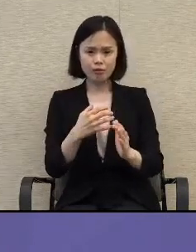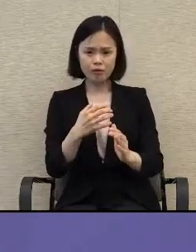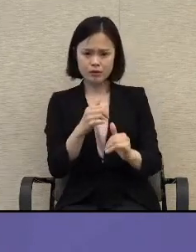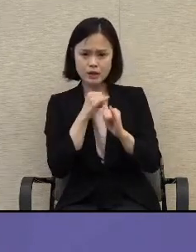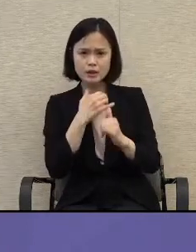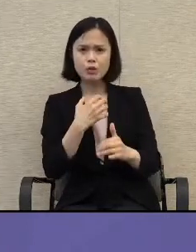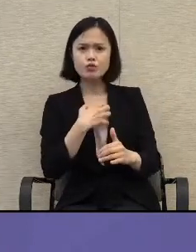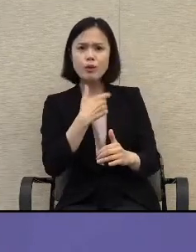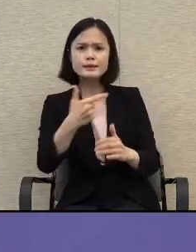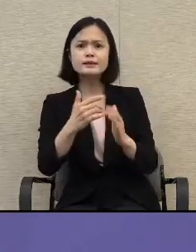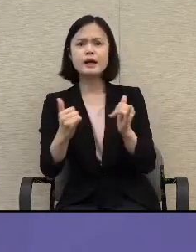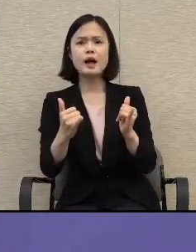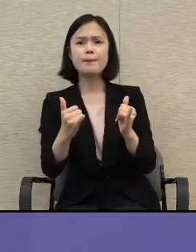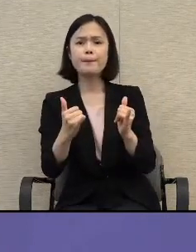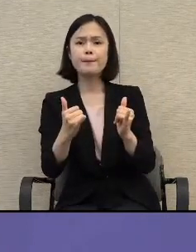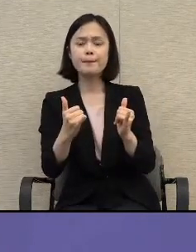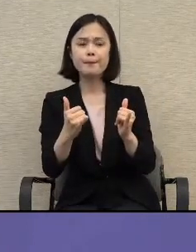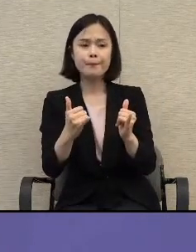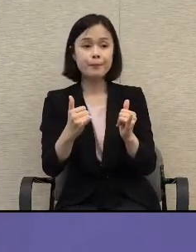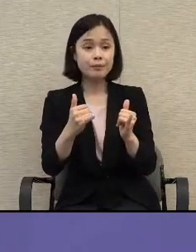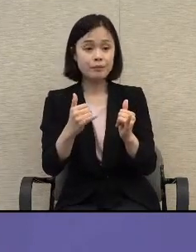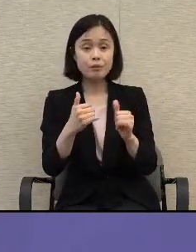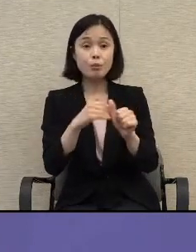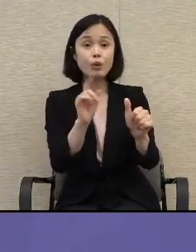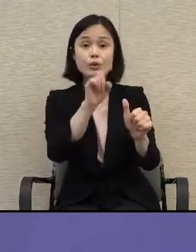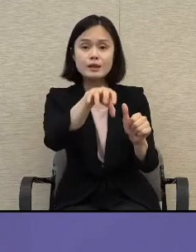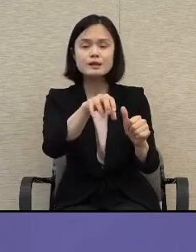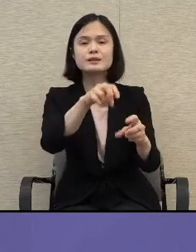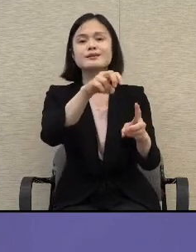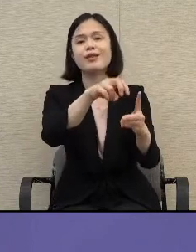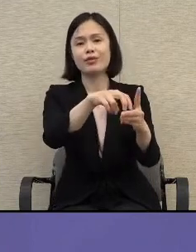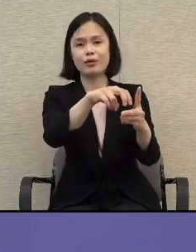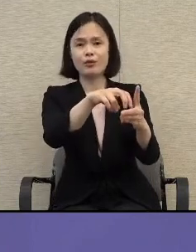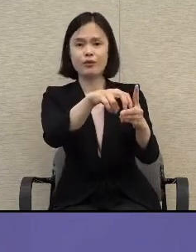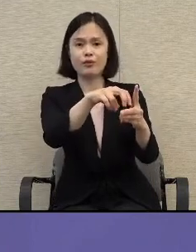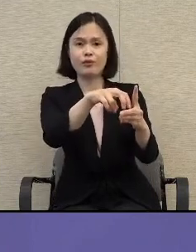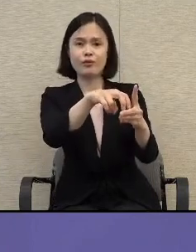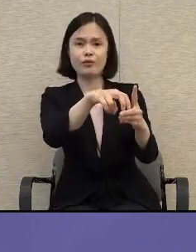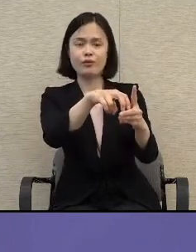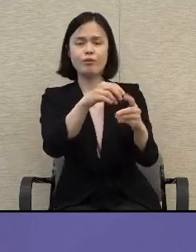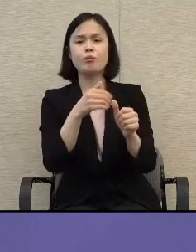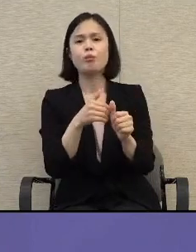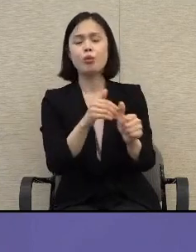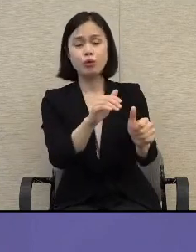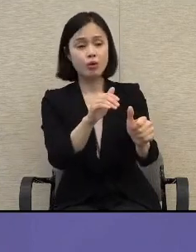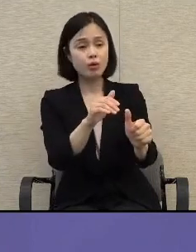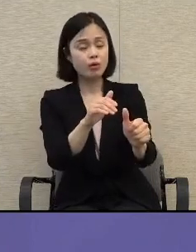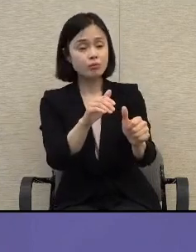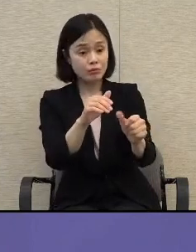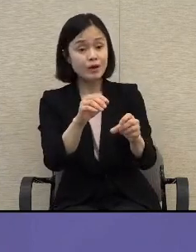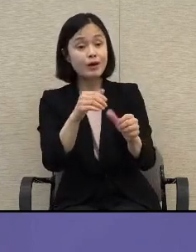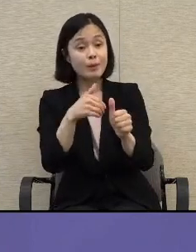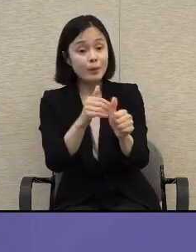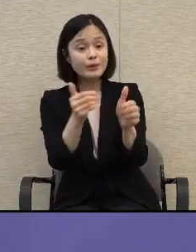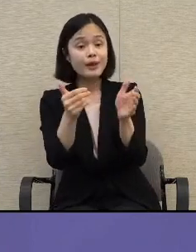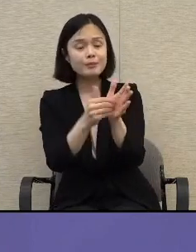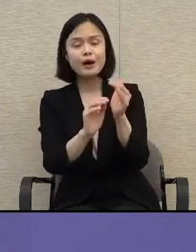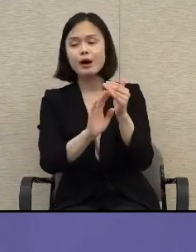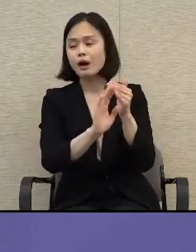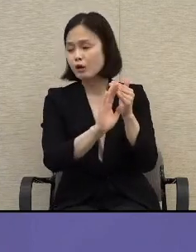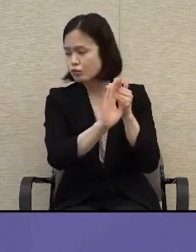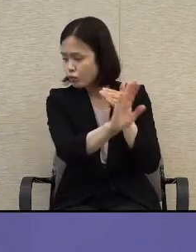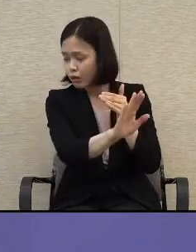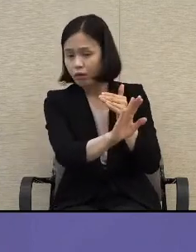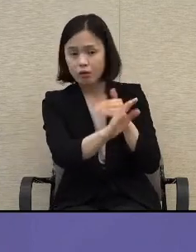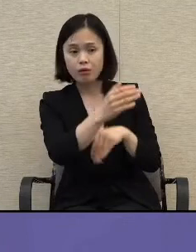하면 센터로 보낸다고들 이야기들을 합니다. 그러면 그 센터들을 보낸 사례들이 어떻게 됐는지에 대한 팔로우업에 대해서는